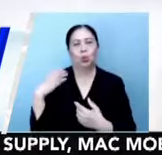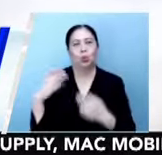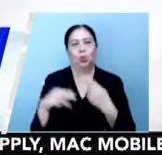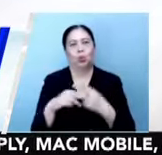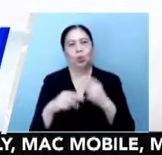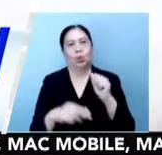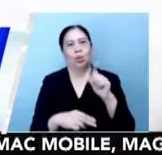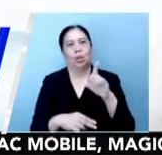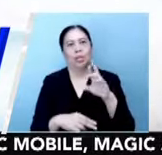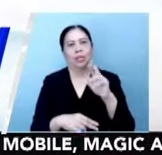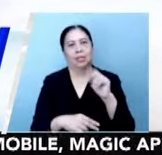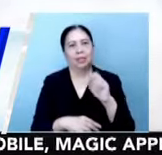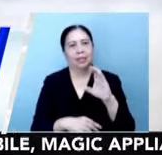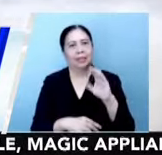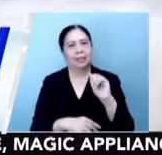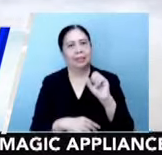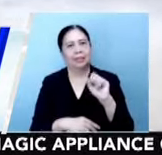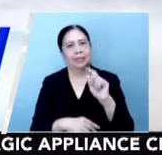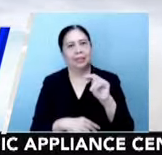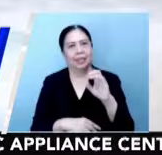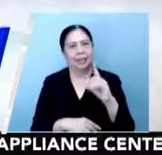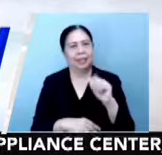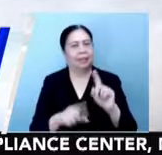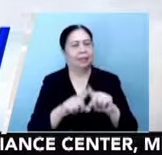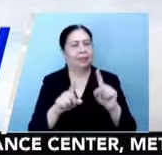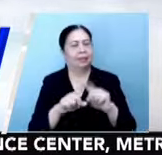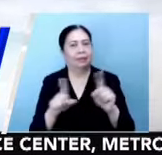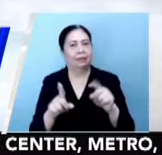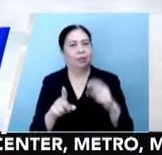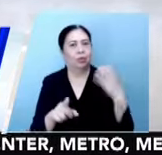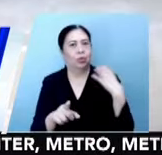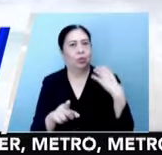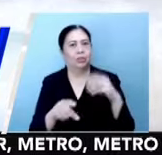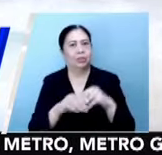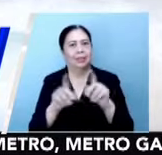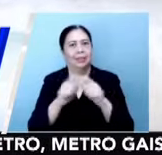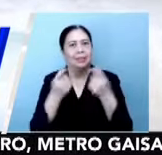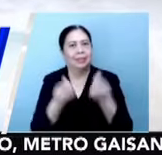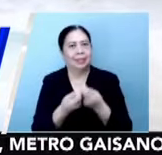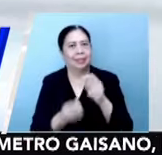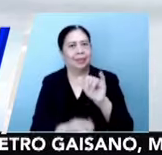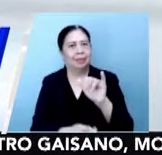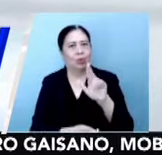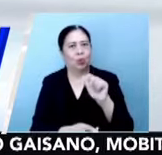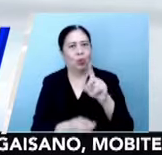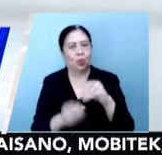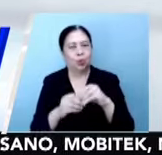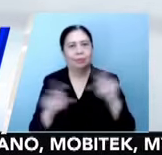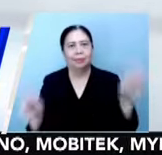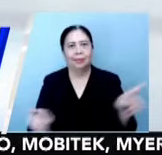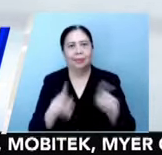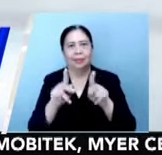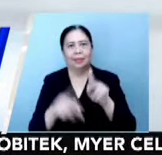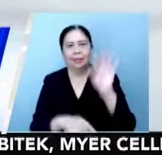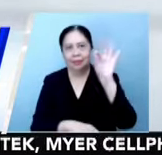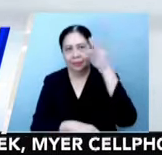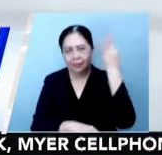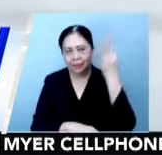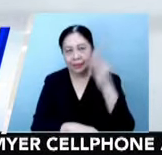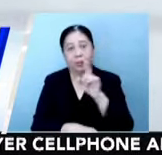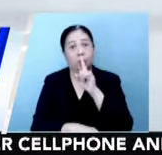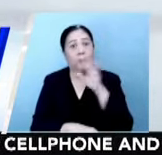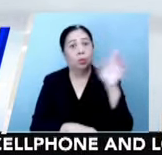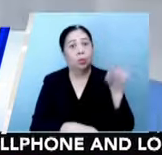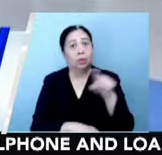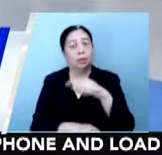Castañeda at iba pang coach sa Team Yulo na makakasama niya sa Paris Olympics. Pangako rin niya sa mga